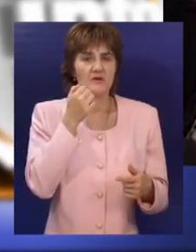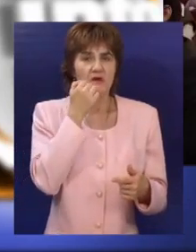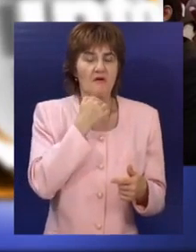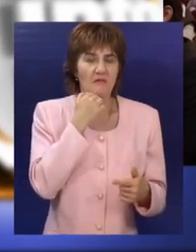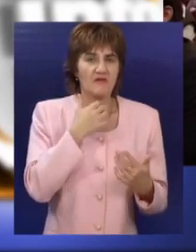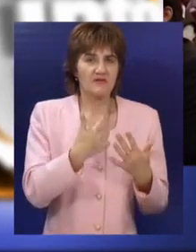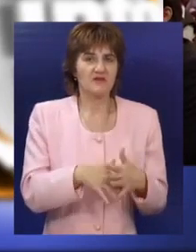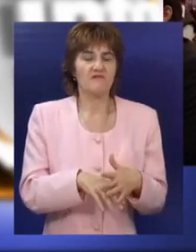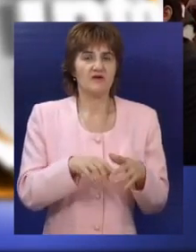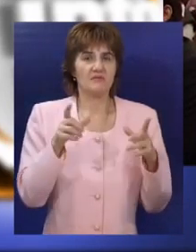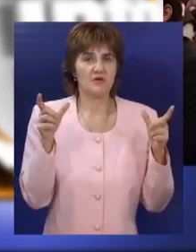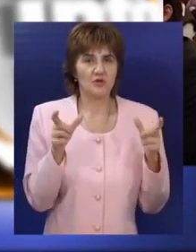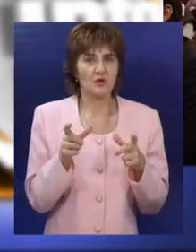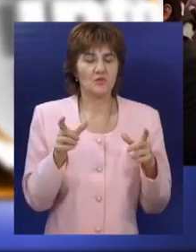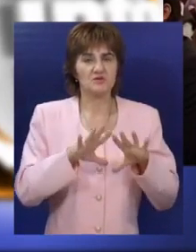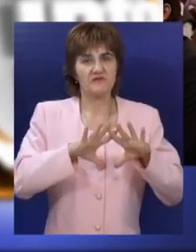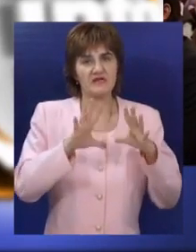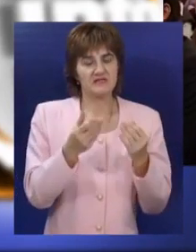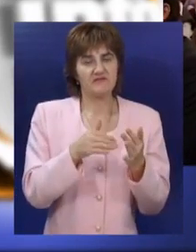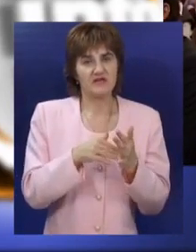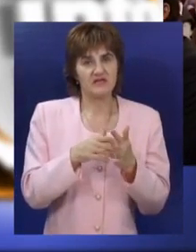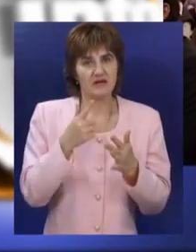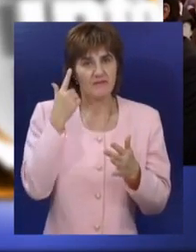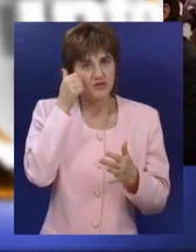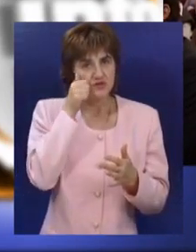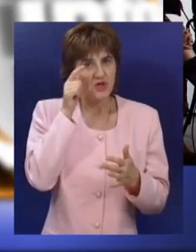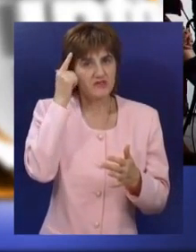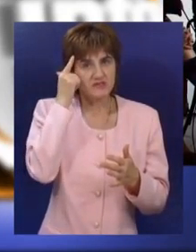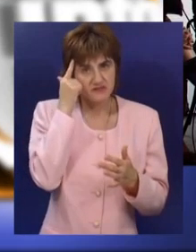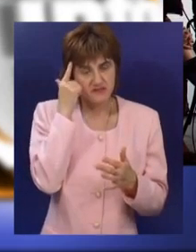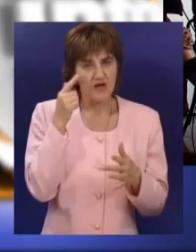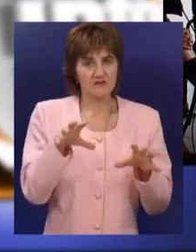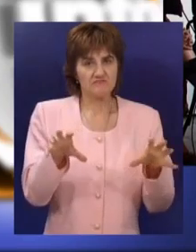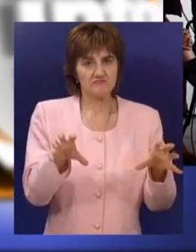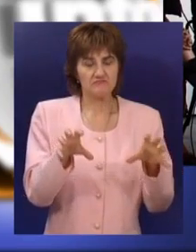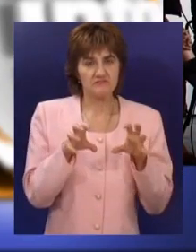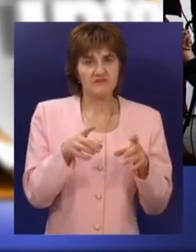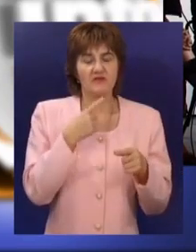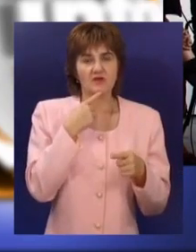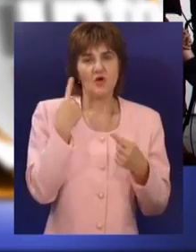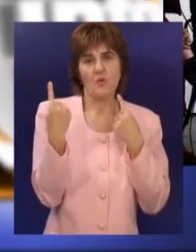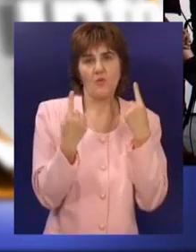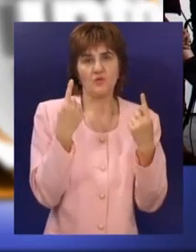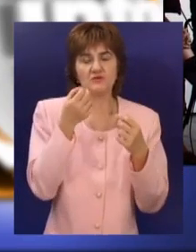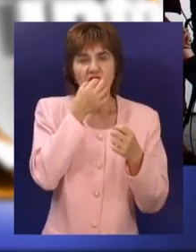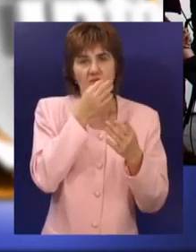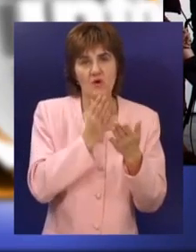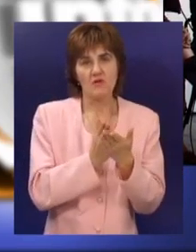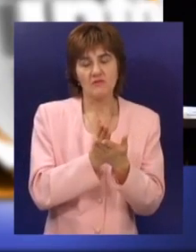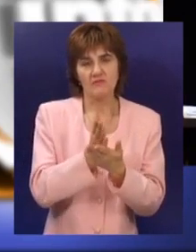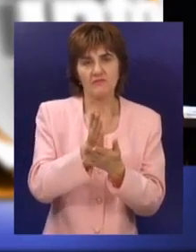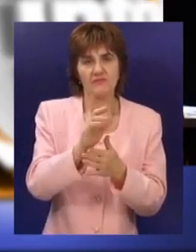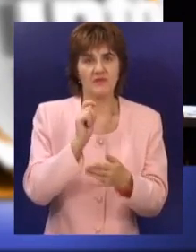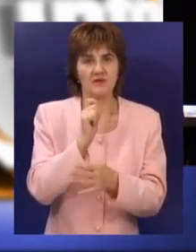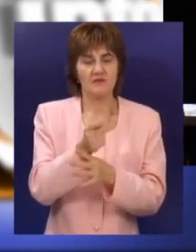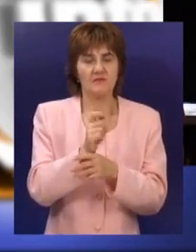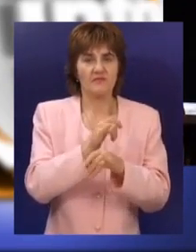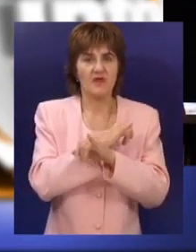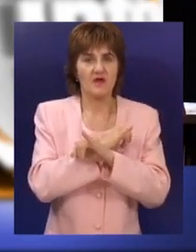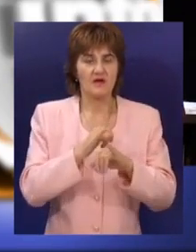i organizacija civilnog društva kako bi se objedinila znanja i resursi opština i stvorili povoljni uslovi za investicije